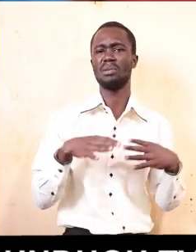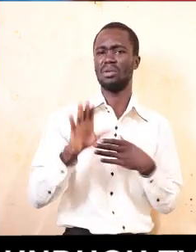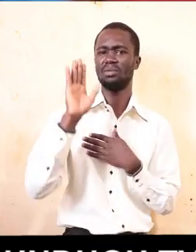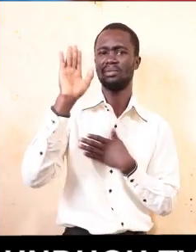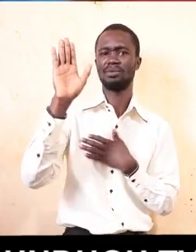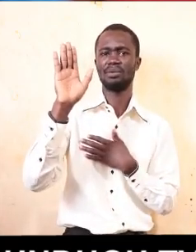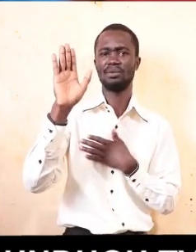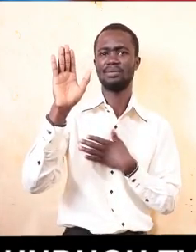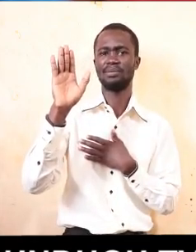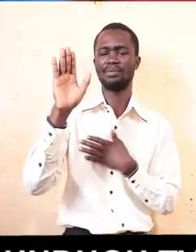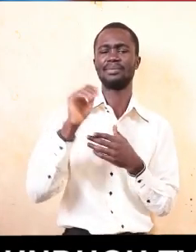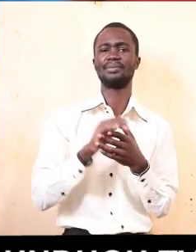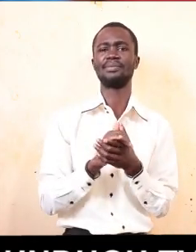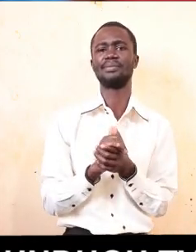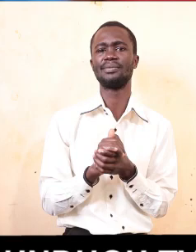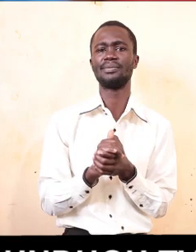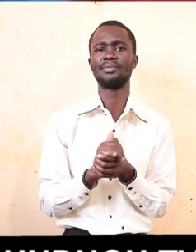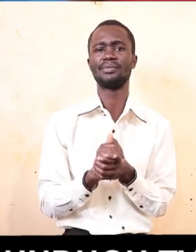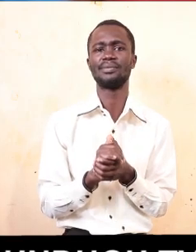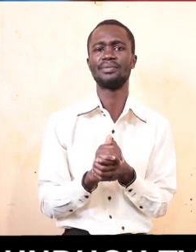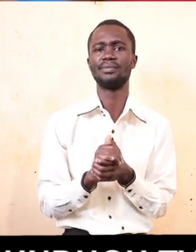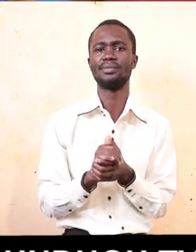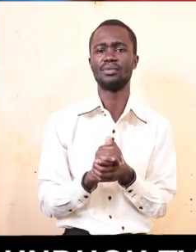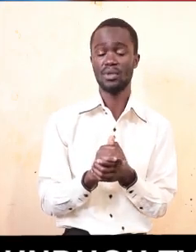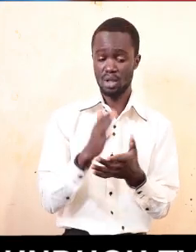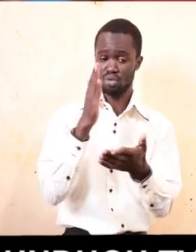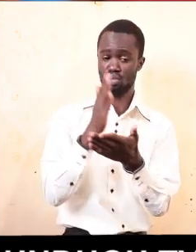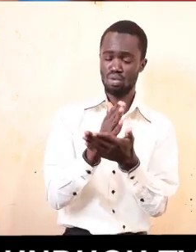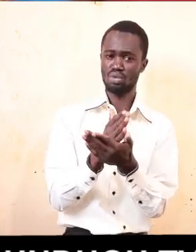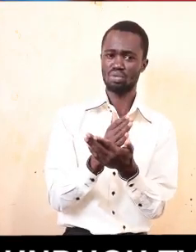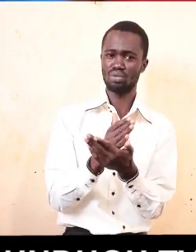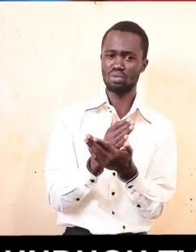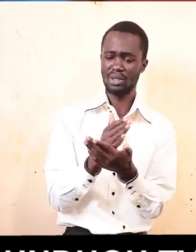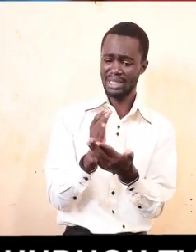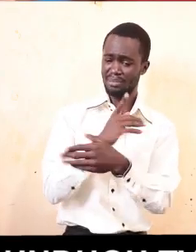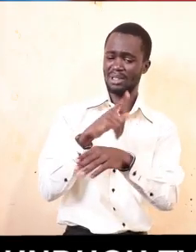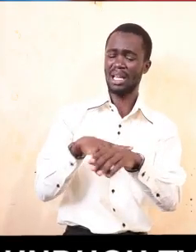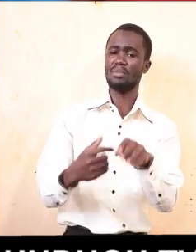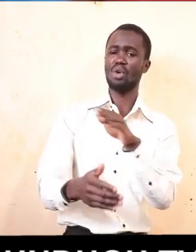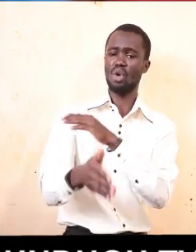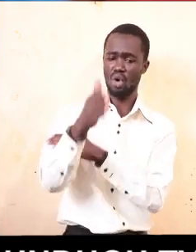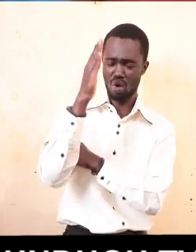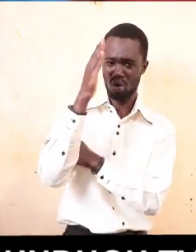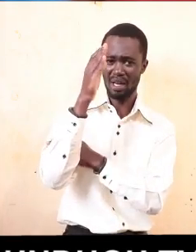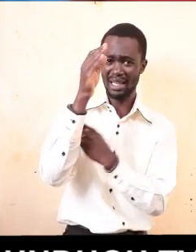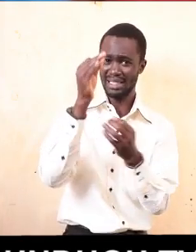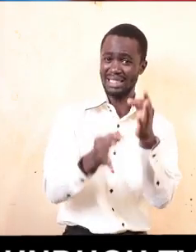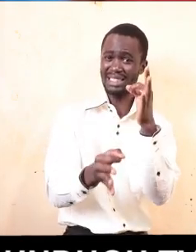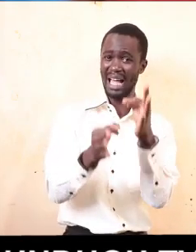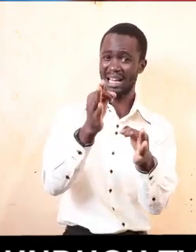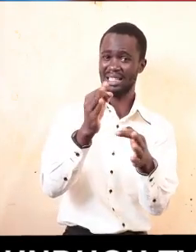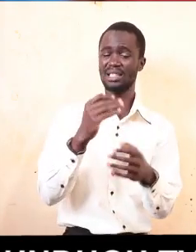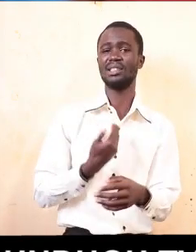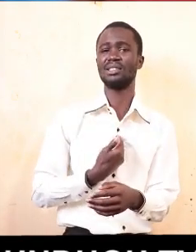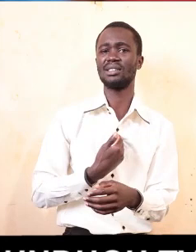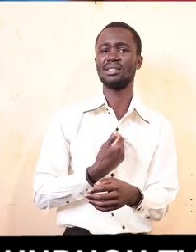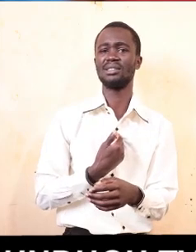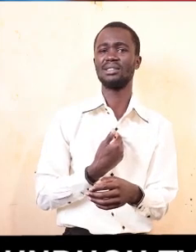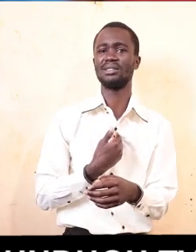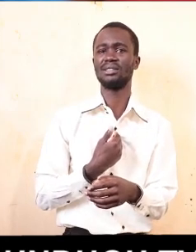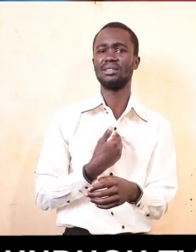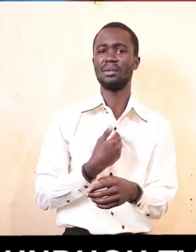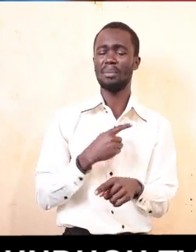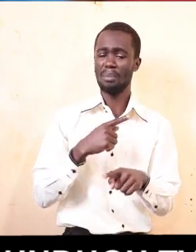hawa wanaoteswa. Kwa hivyo ijapokuwa Mungu wakati mwingine anatuhukumu, lakini ana jukumu